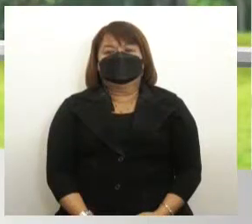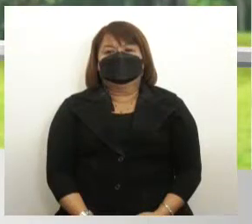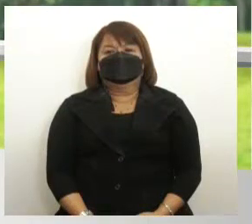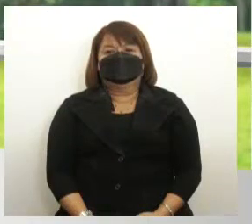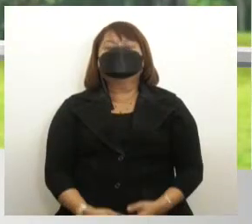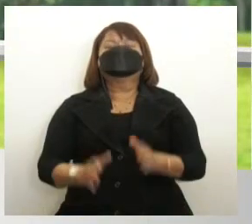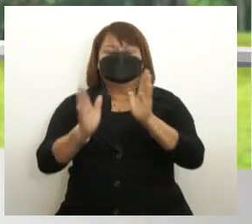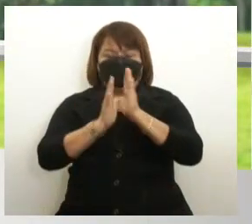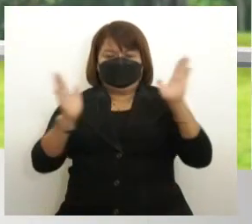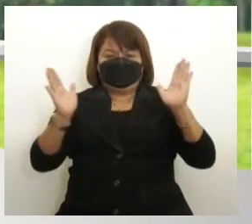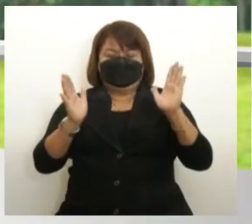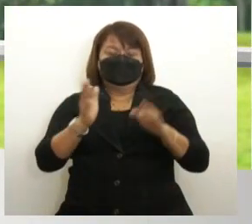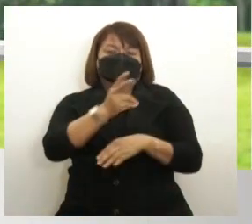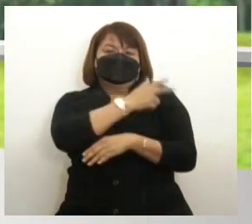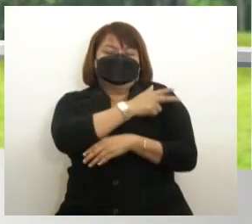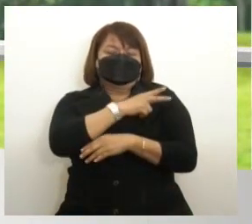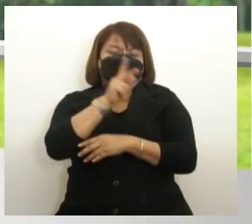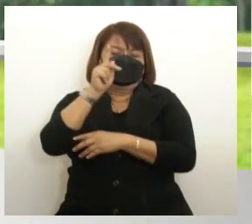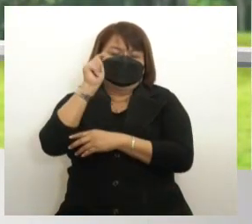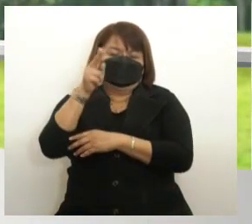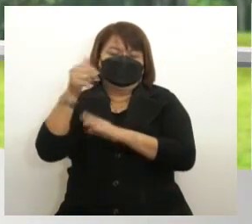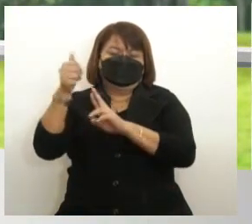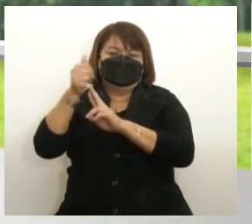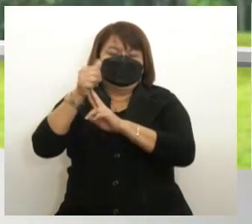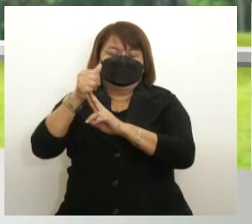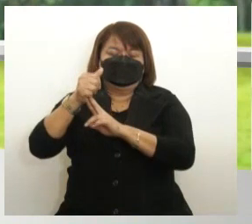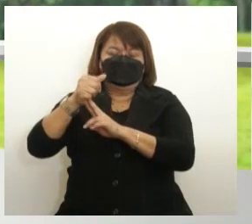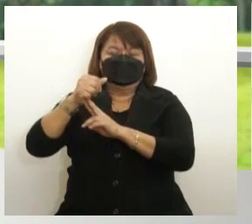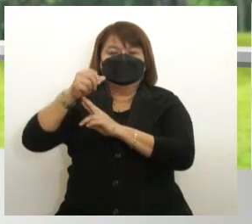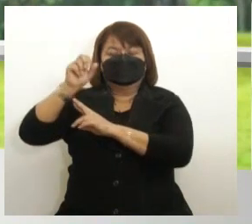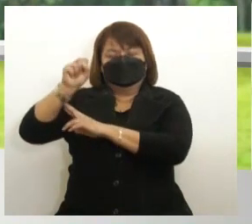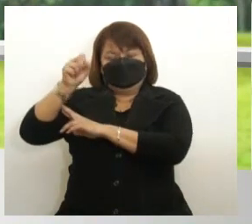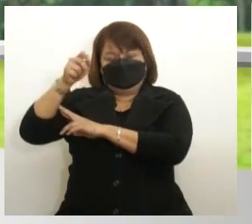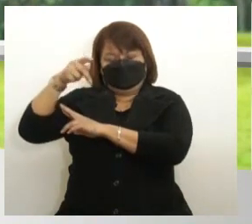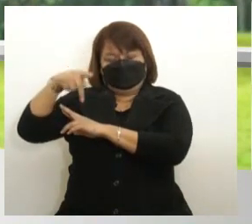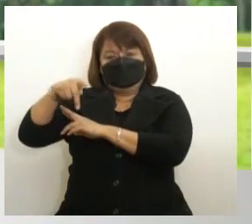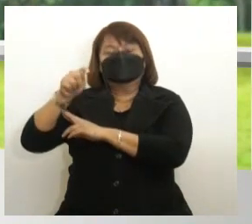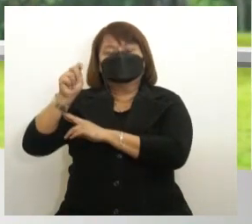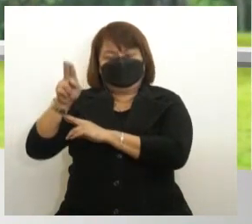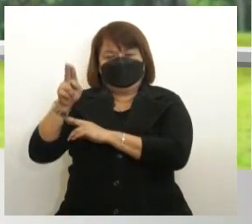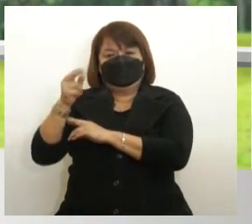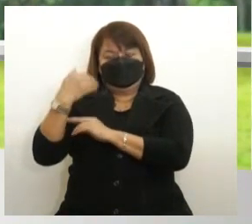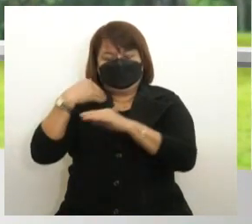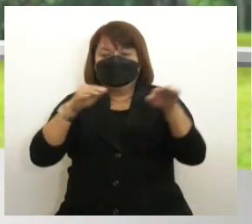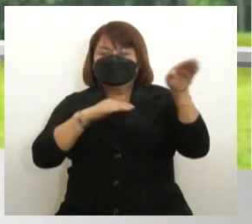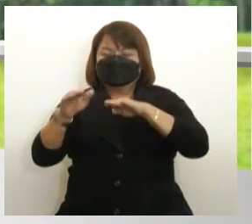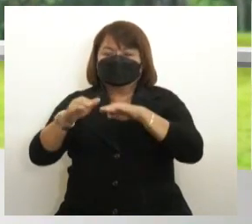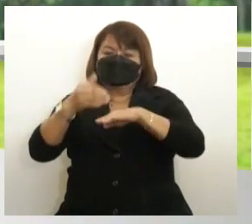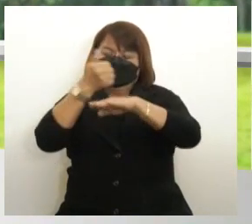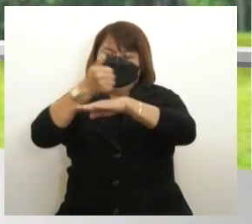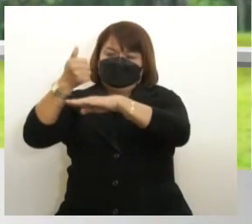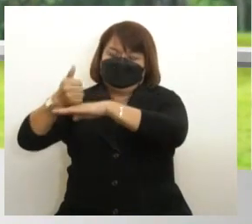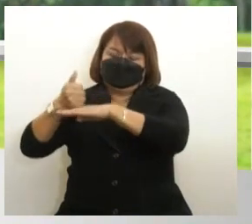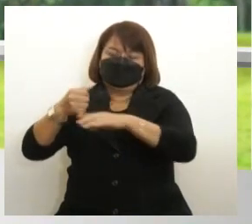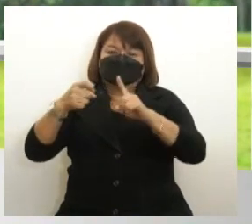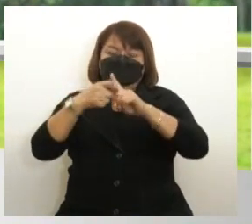ขอขอบคุณท่านดร.เกตทิพย์สุภาวานีท่านรองเลขาธิการคณะกรรมการการศึกษาขั้นพื้นฐานนะคะพร้อมด้วยท่านผู้บริหารจ